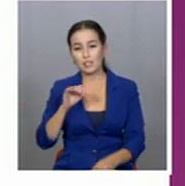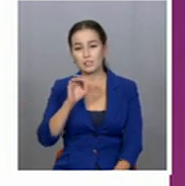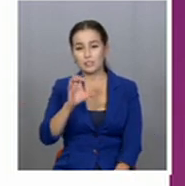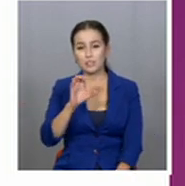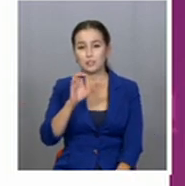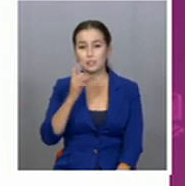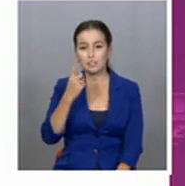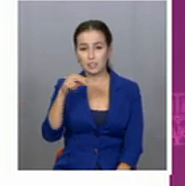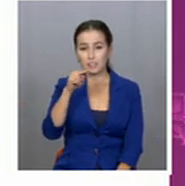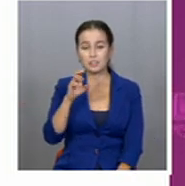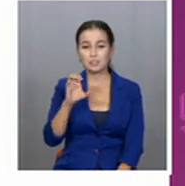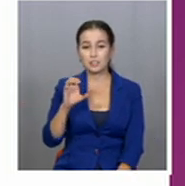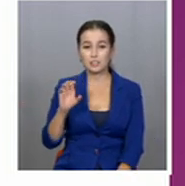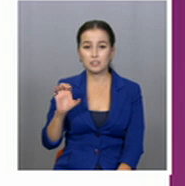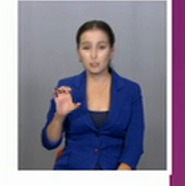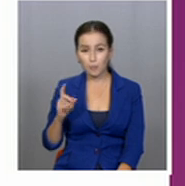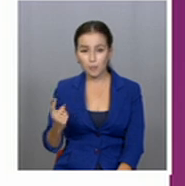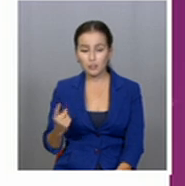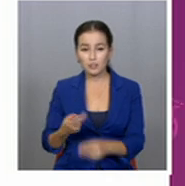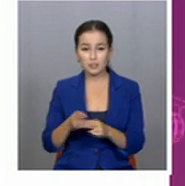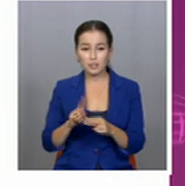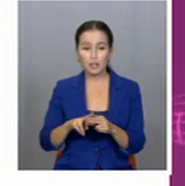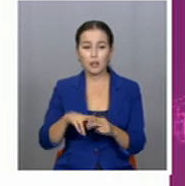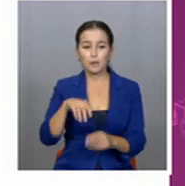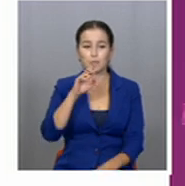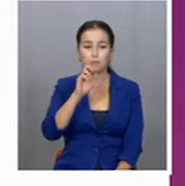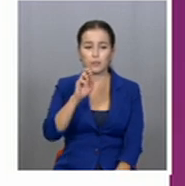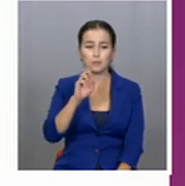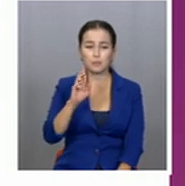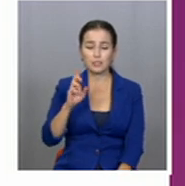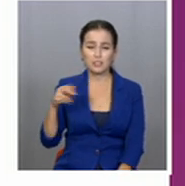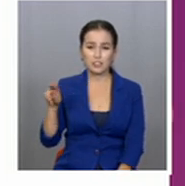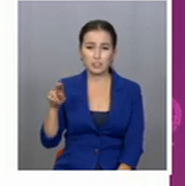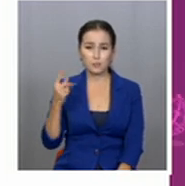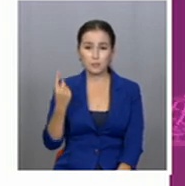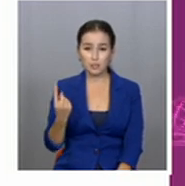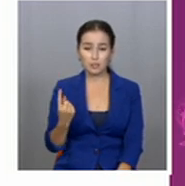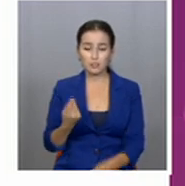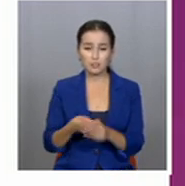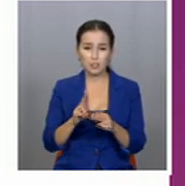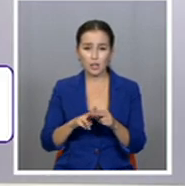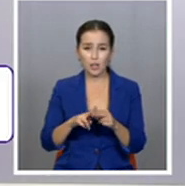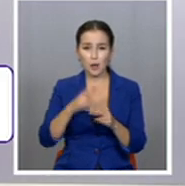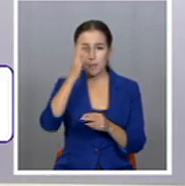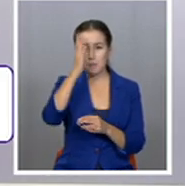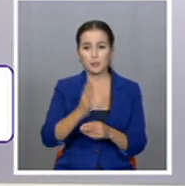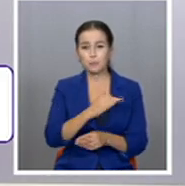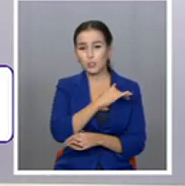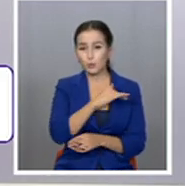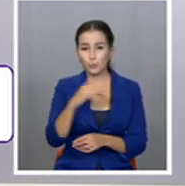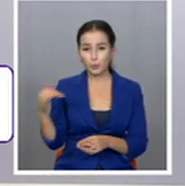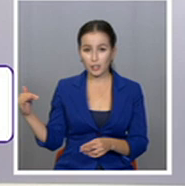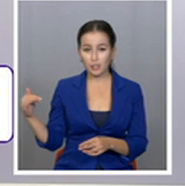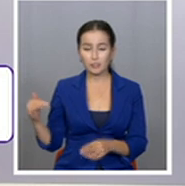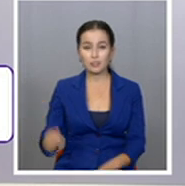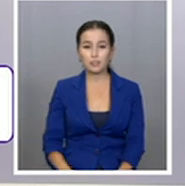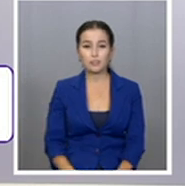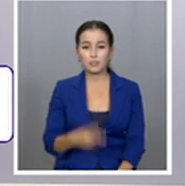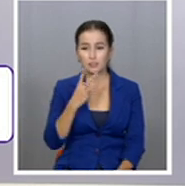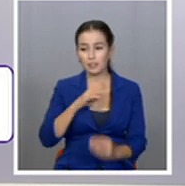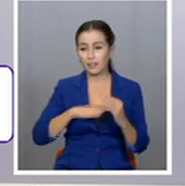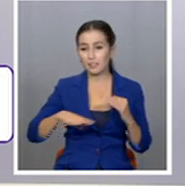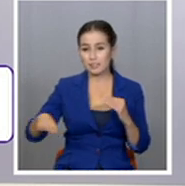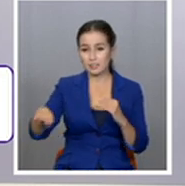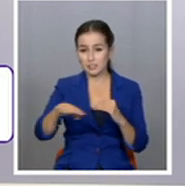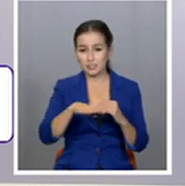ССБР, немесе БЦ, ДДБР түзулері перпендикуляр түзулер. Енді кеңістіктегі түзу